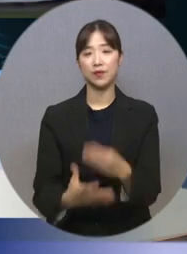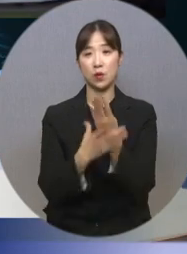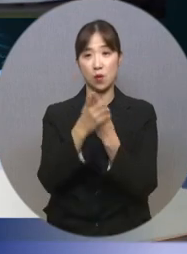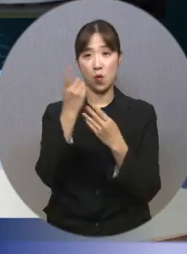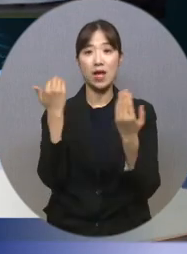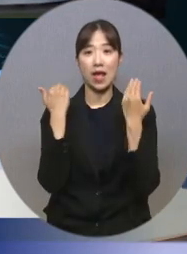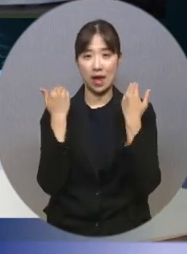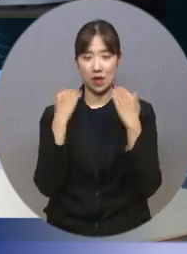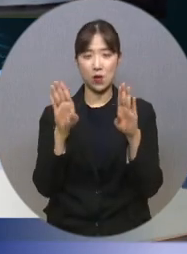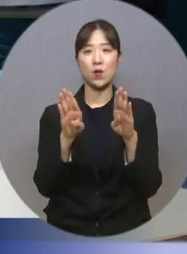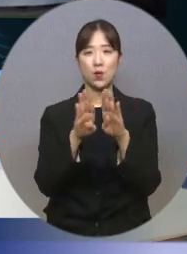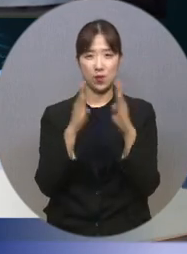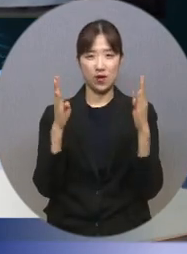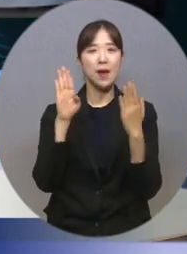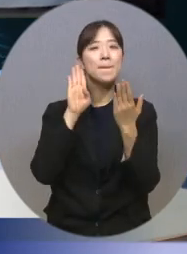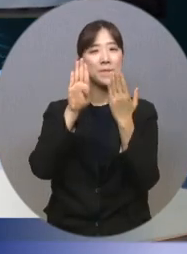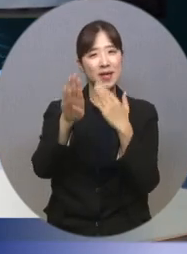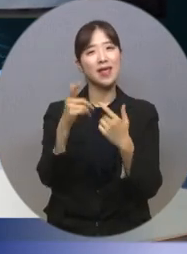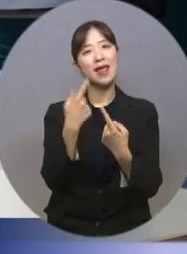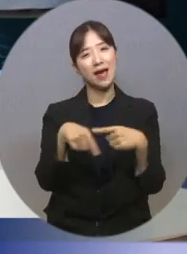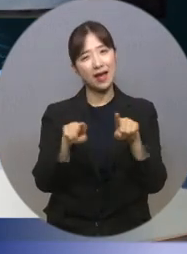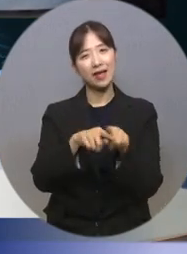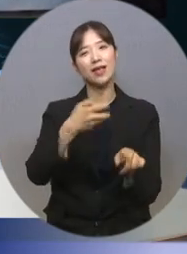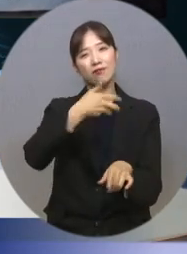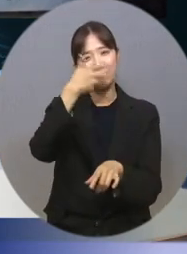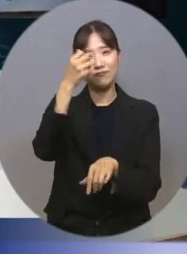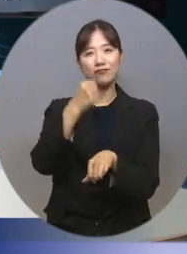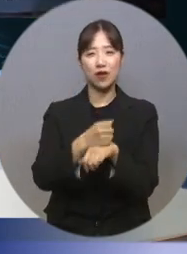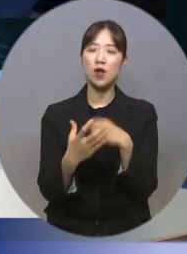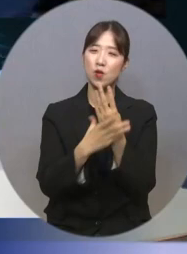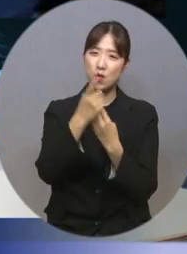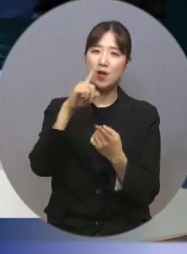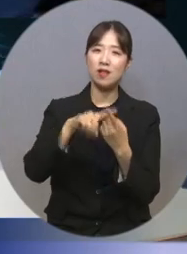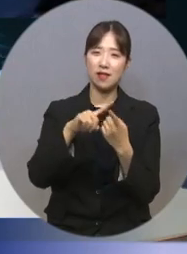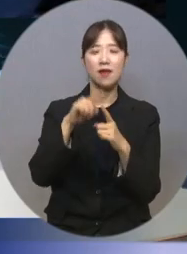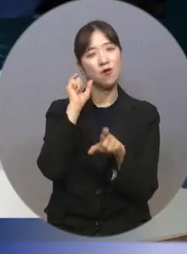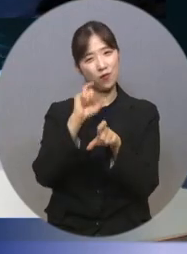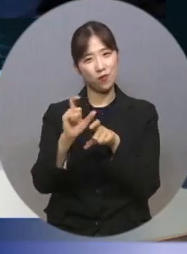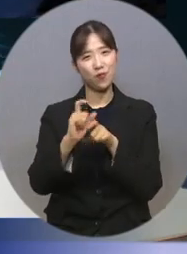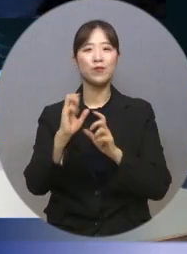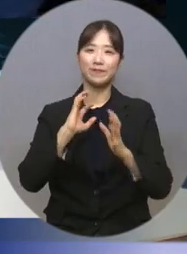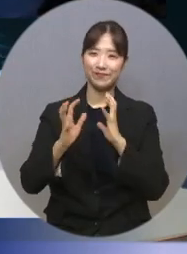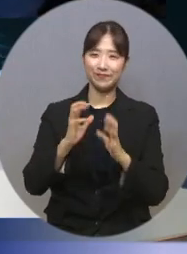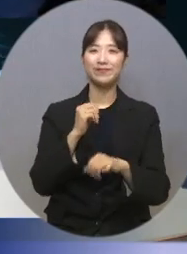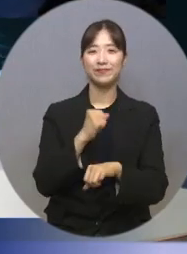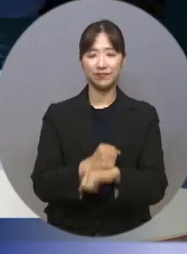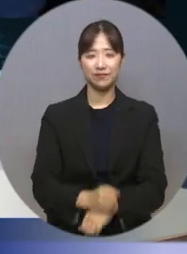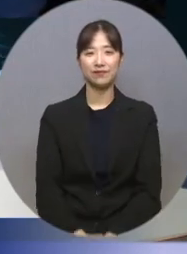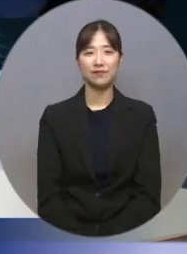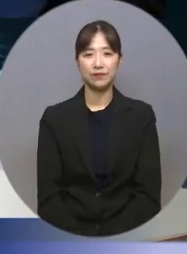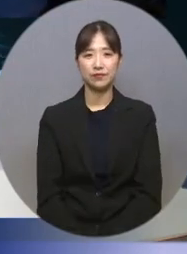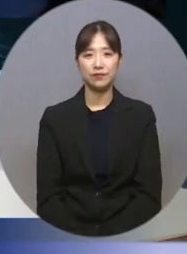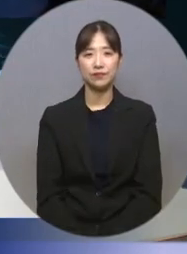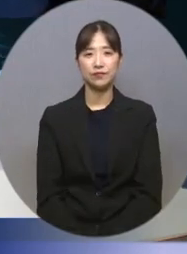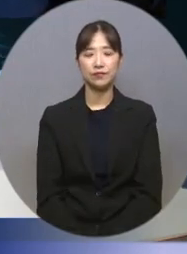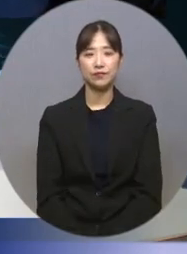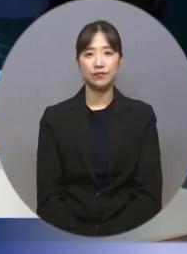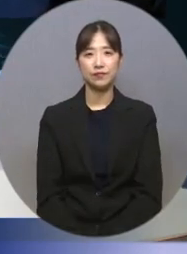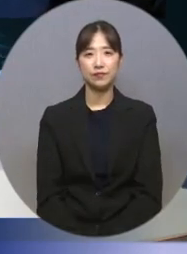통일학교가 문을 열고 미래를 함께 꿈꾸고 통일에 대해 고민하는 시간을 가졌습니다. 보도에 정우선 기자입니다.